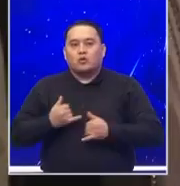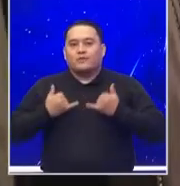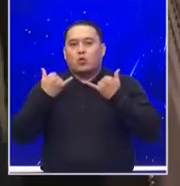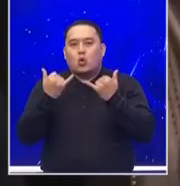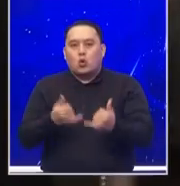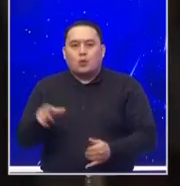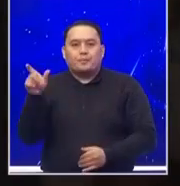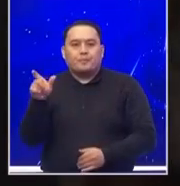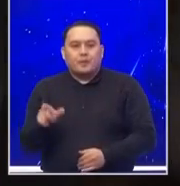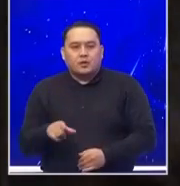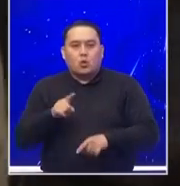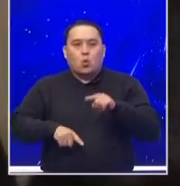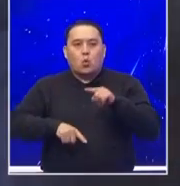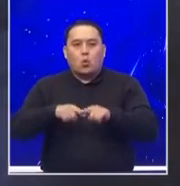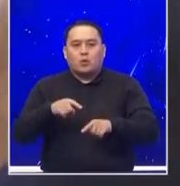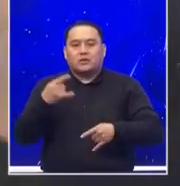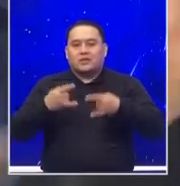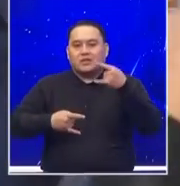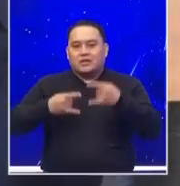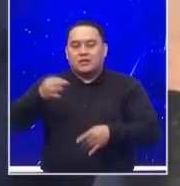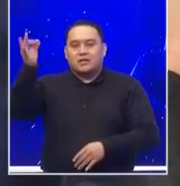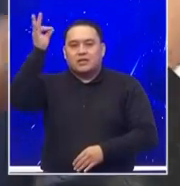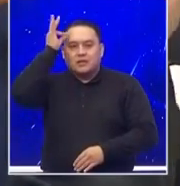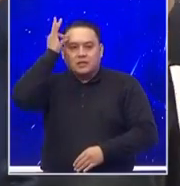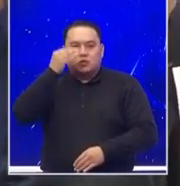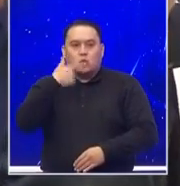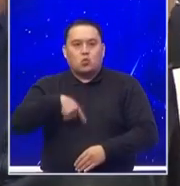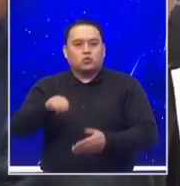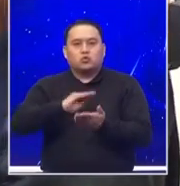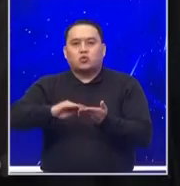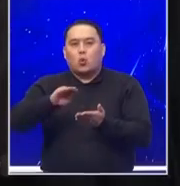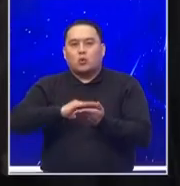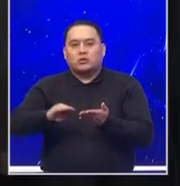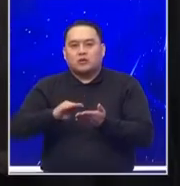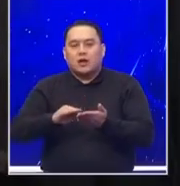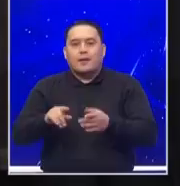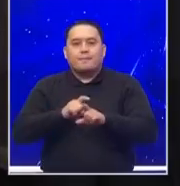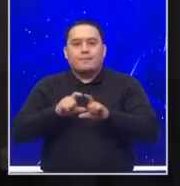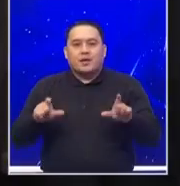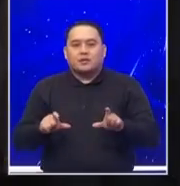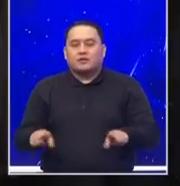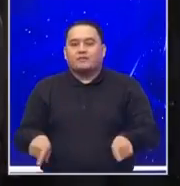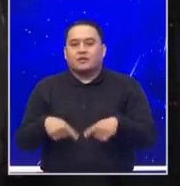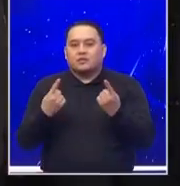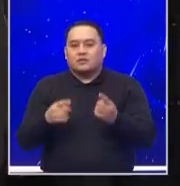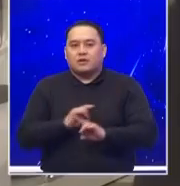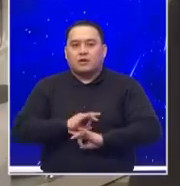етті. Әріптестері отандық телевизия тарланын еске алып, оның өзіндік журналистика мектебін қалыптастырғанын атап